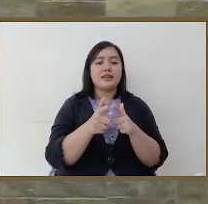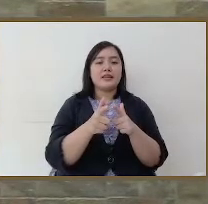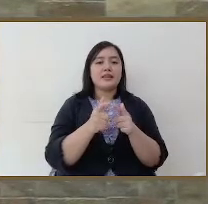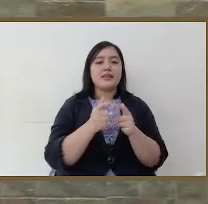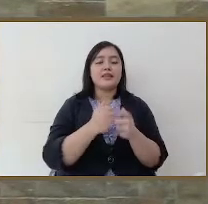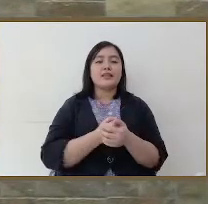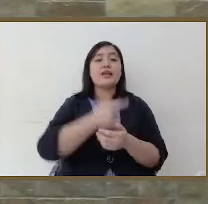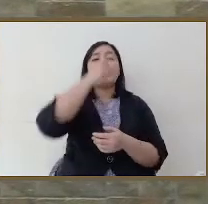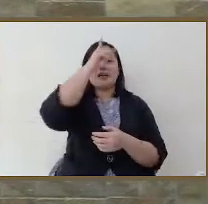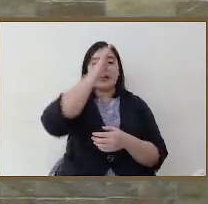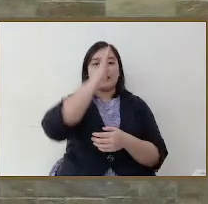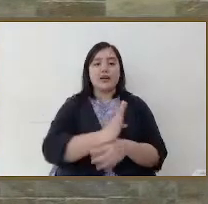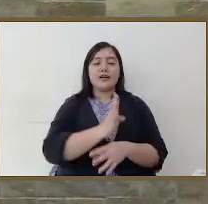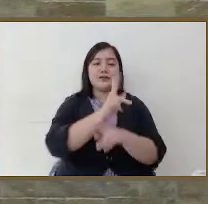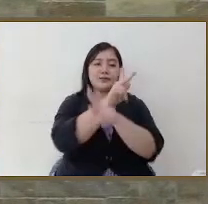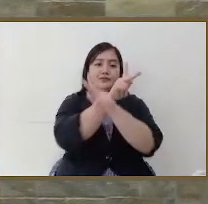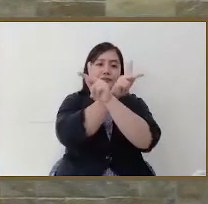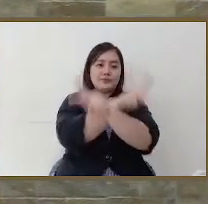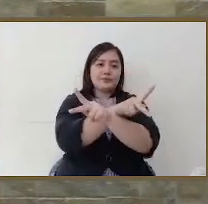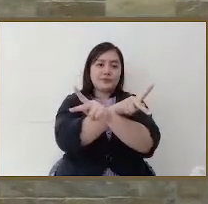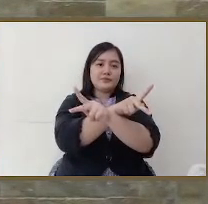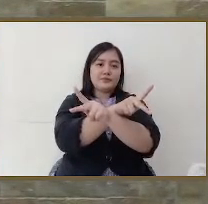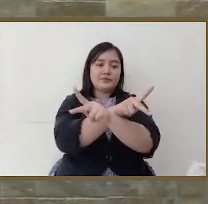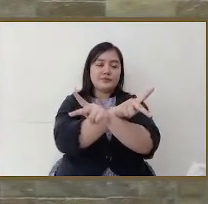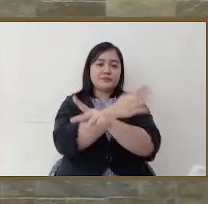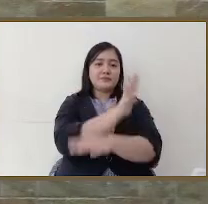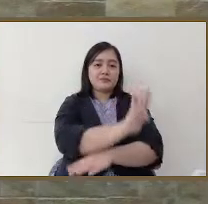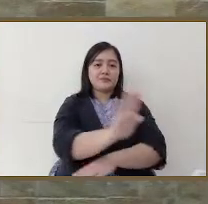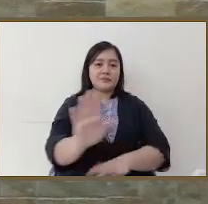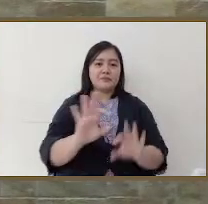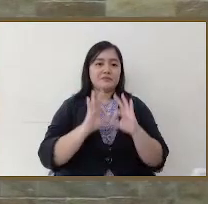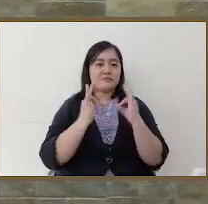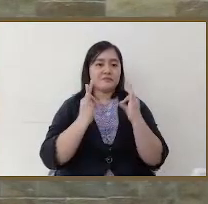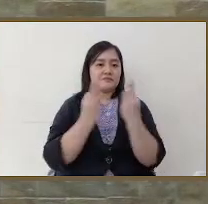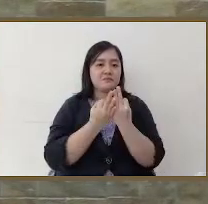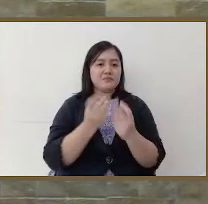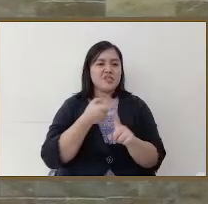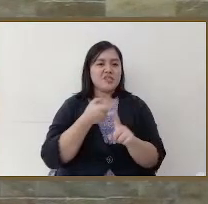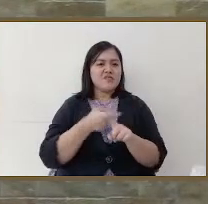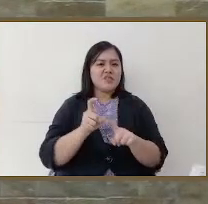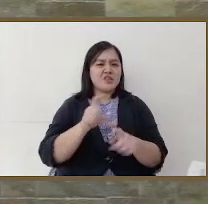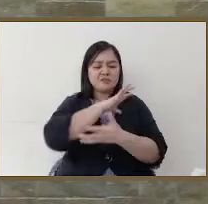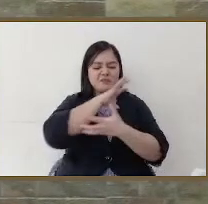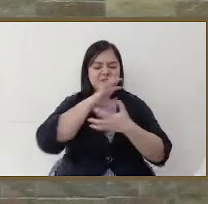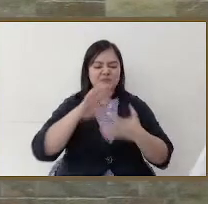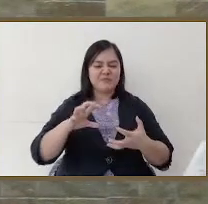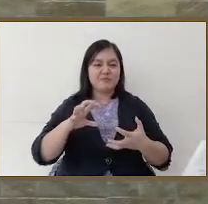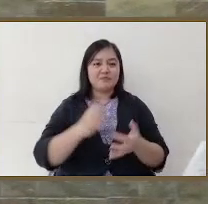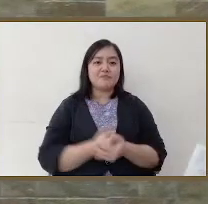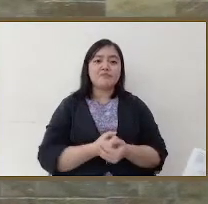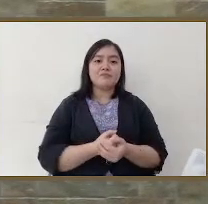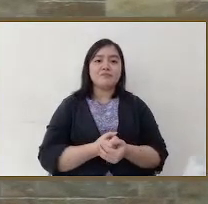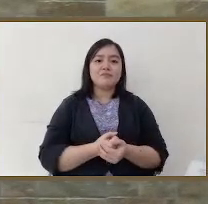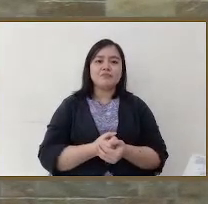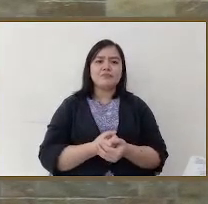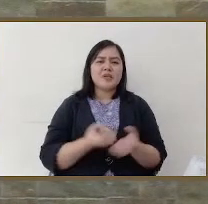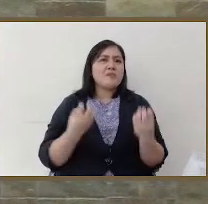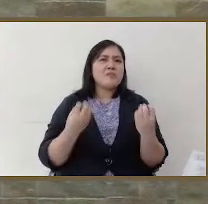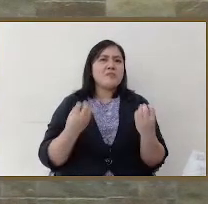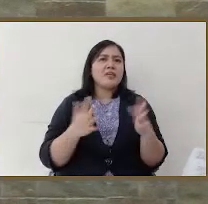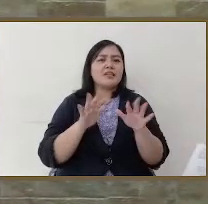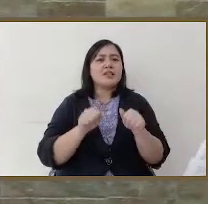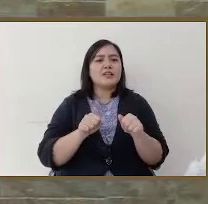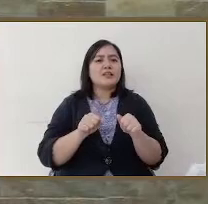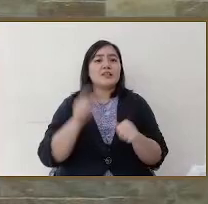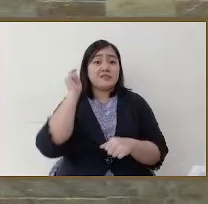Iingatan ng Diyos na mawasak ang iyong tahanan. Somebody can witness here. Maraming beses na,